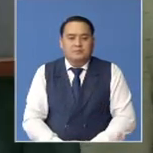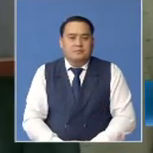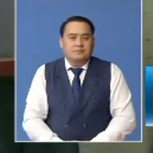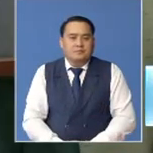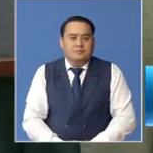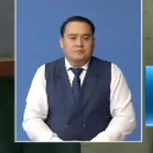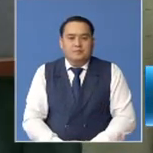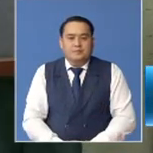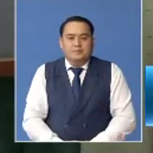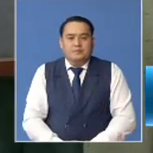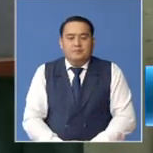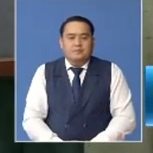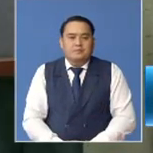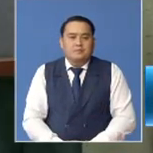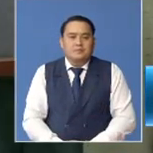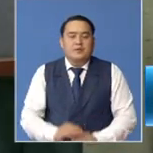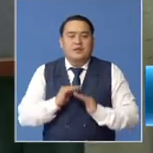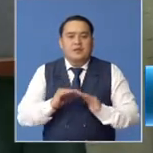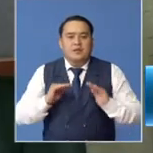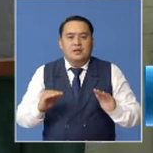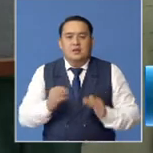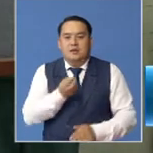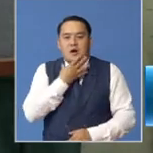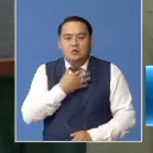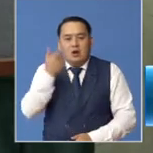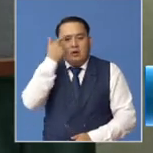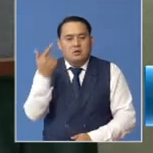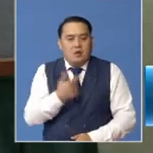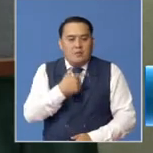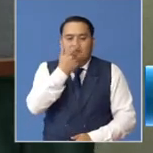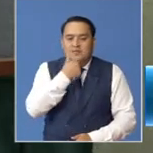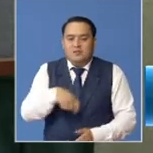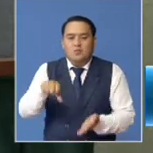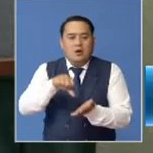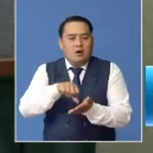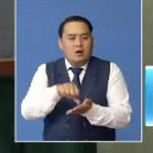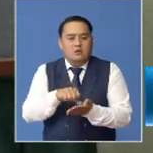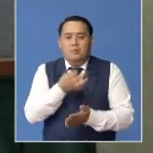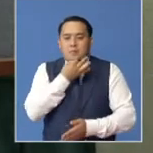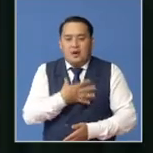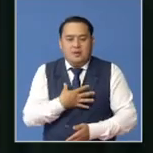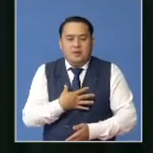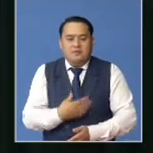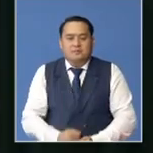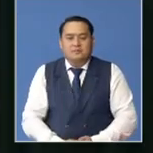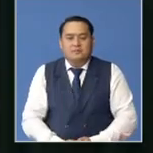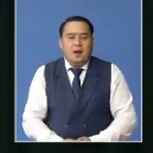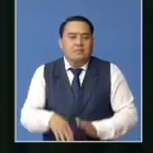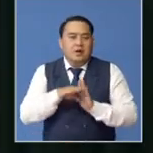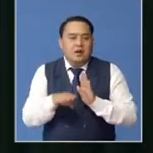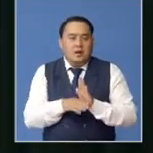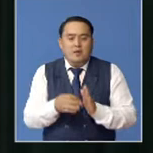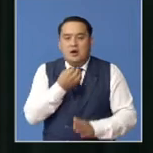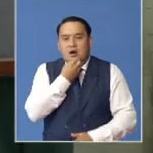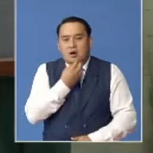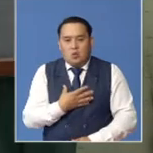Ученики очень хорошие, воспитанные, грамотные, хорошо выступили. Понравилось очень. программа хорошая,